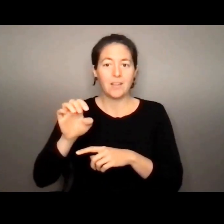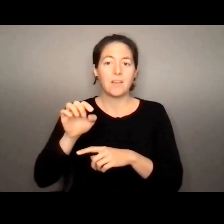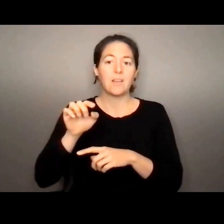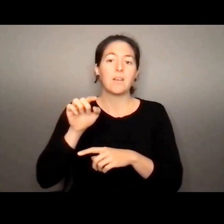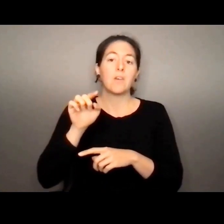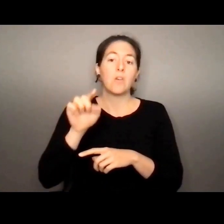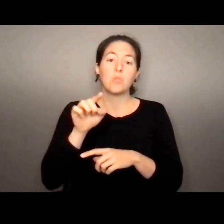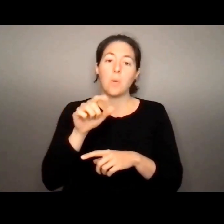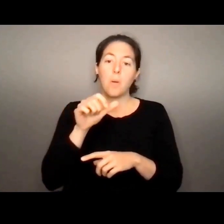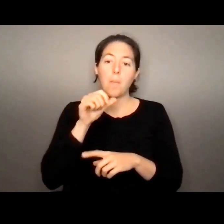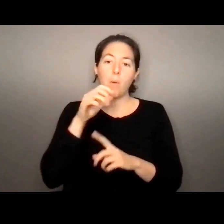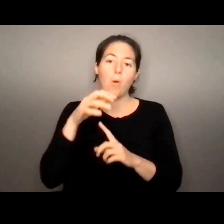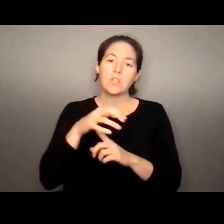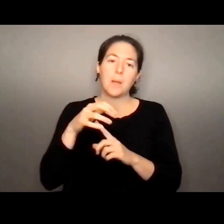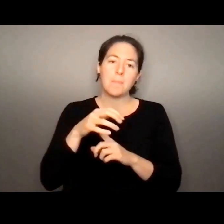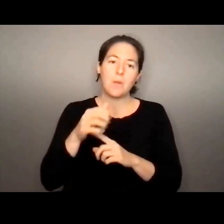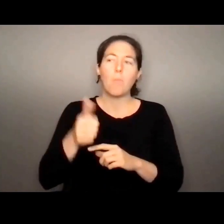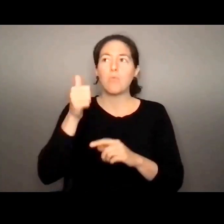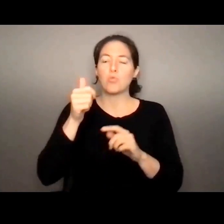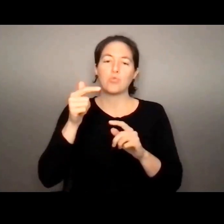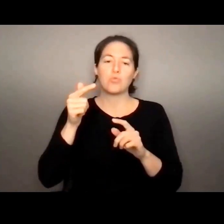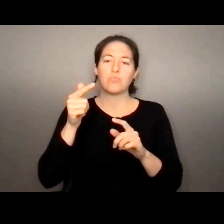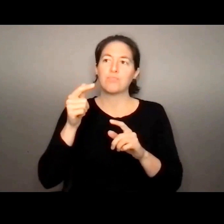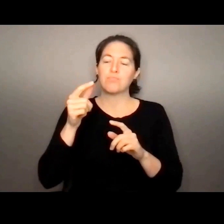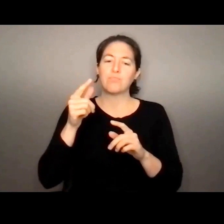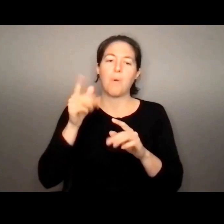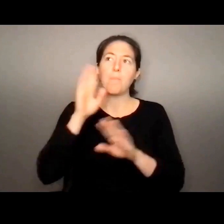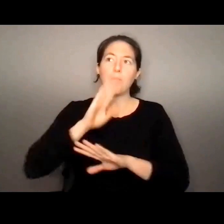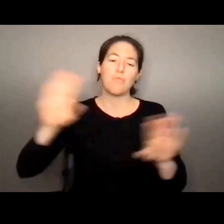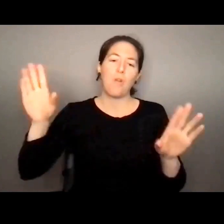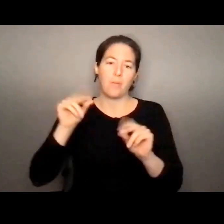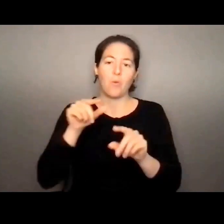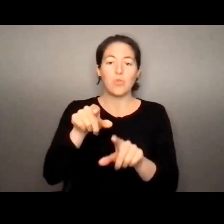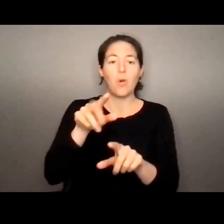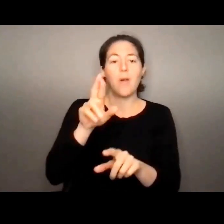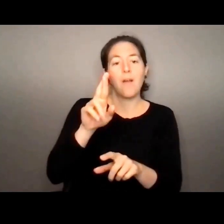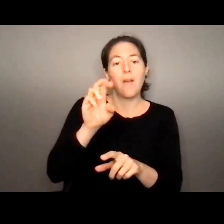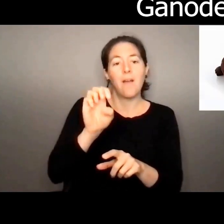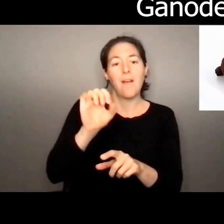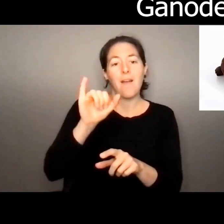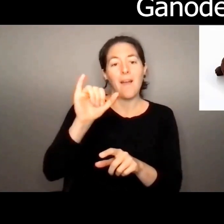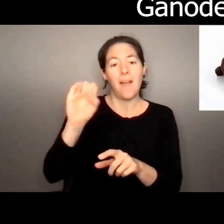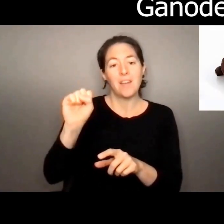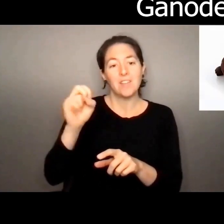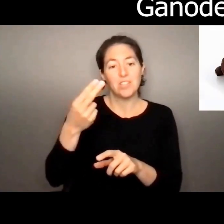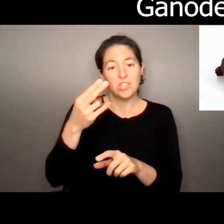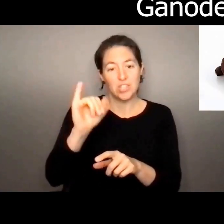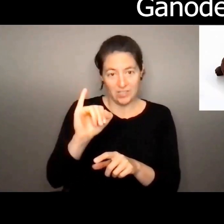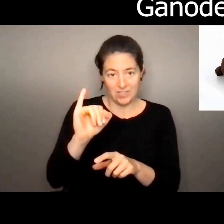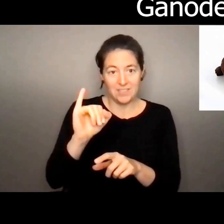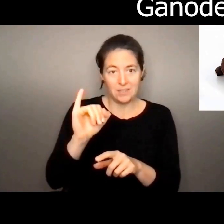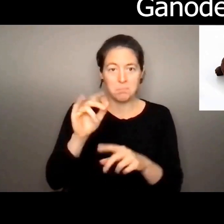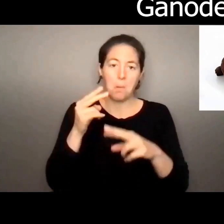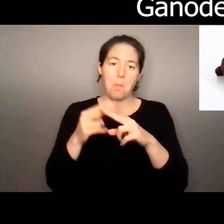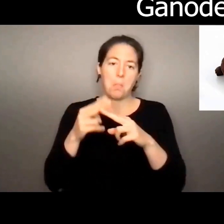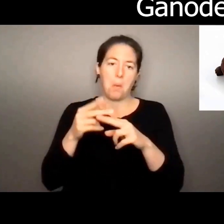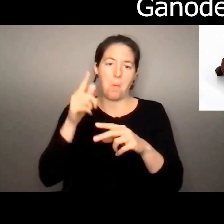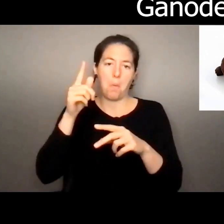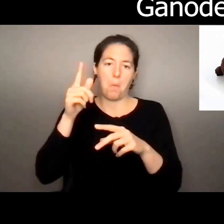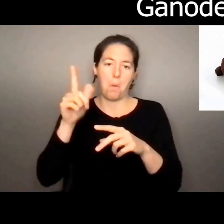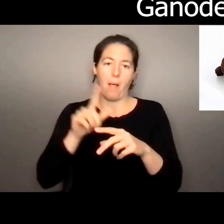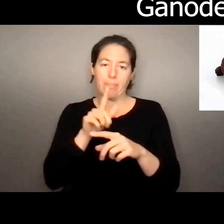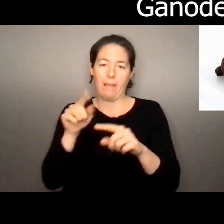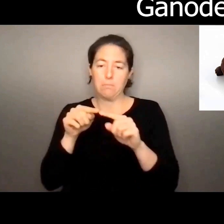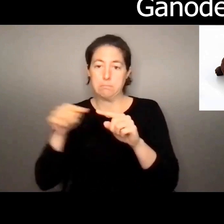sais que ce n'est pas les champignons les plus typiques. Ça, c'est des reishi, Ganoderma lucidum. Puis, dans un même